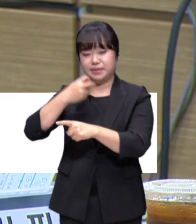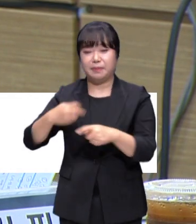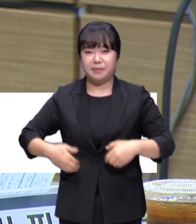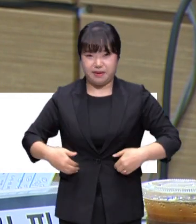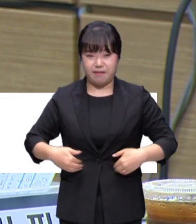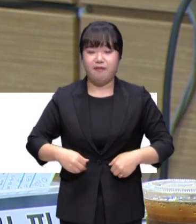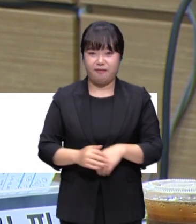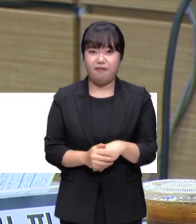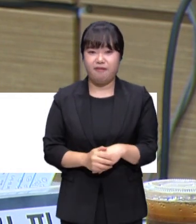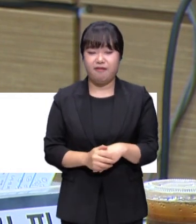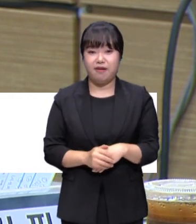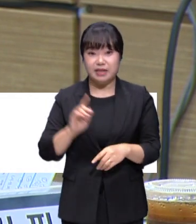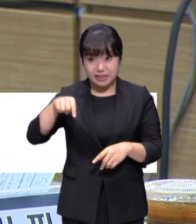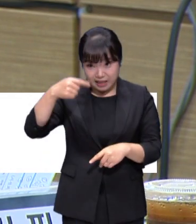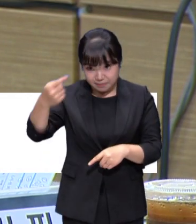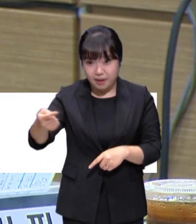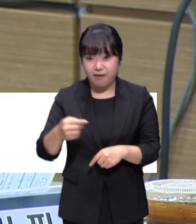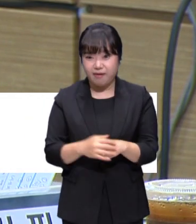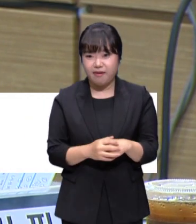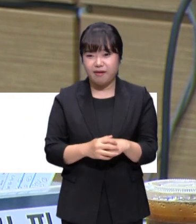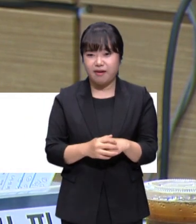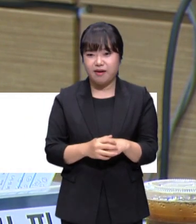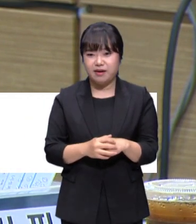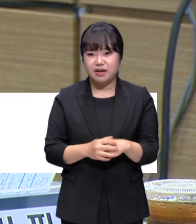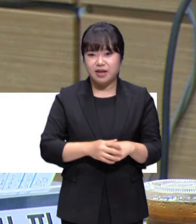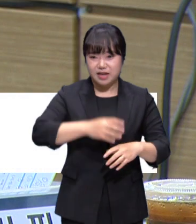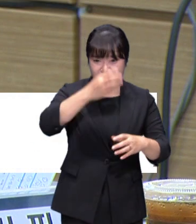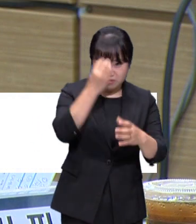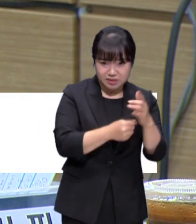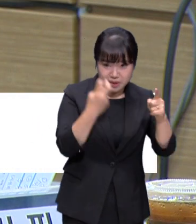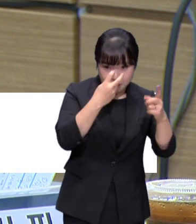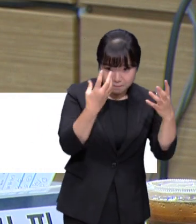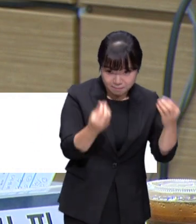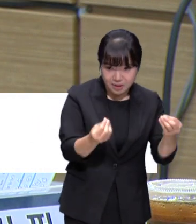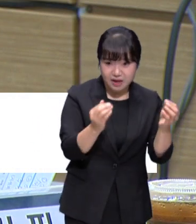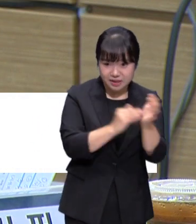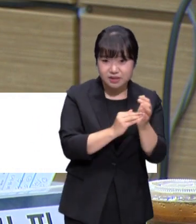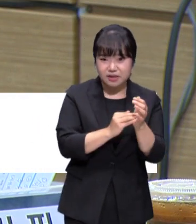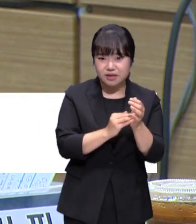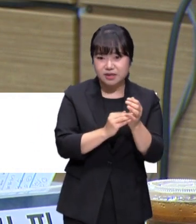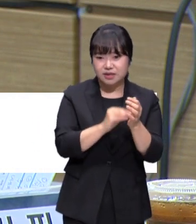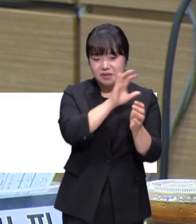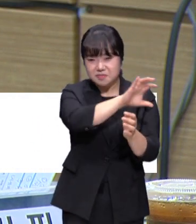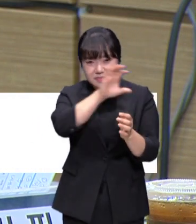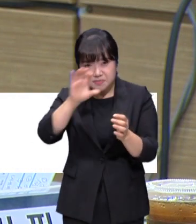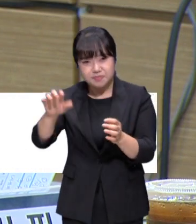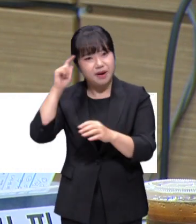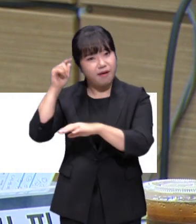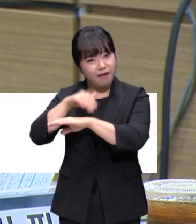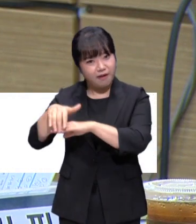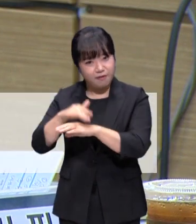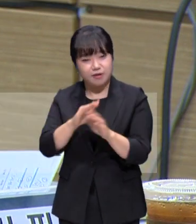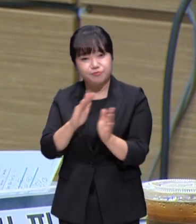해서 내년 본예산에는 그 현황을 반영을 하려고 전수조사를 계획하고